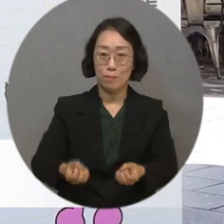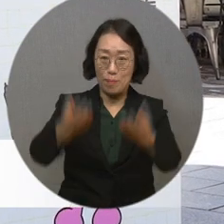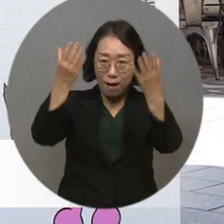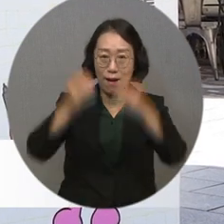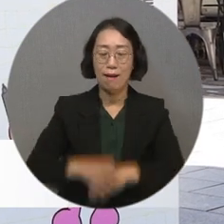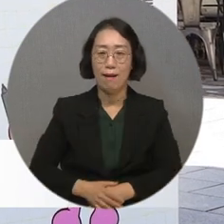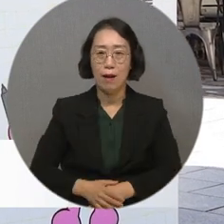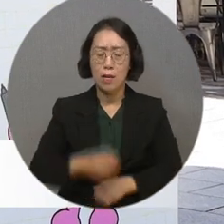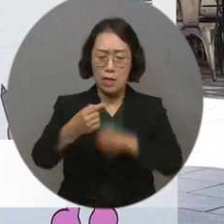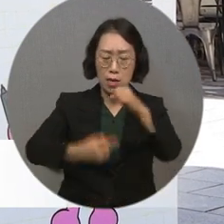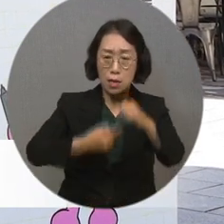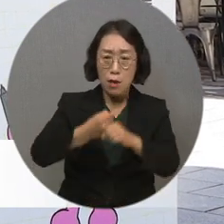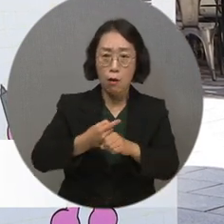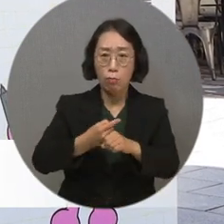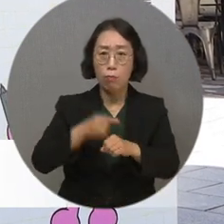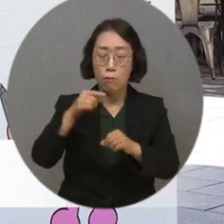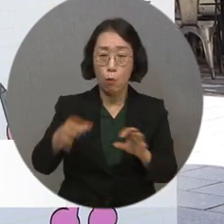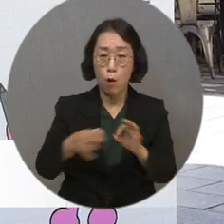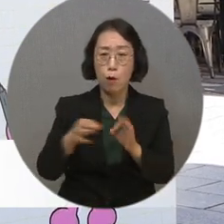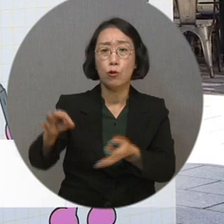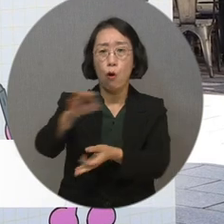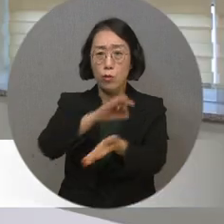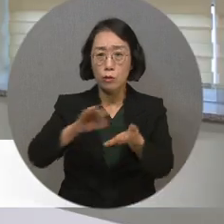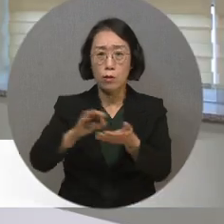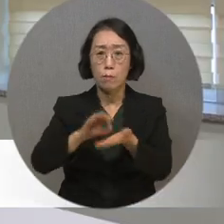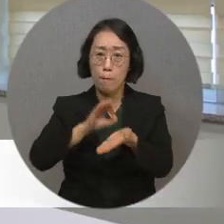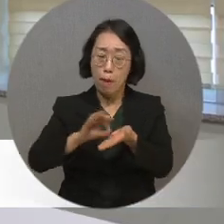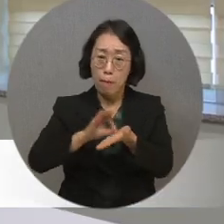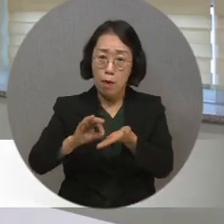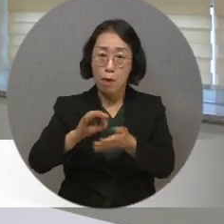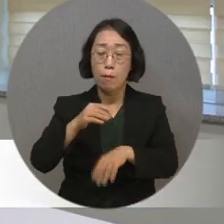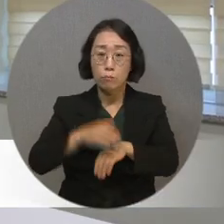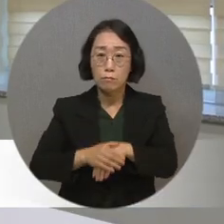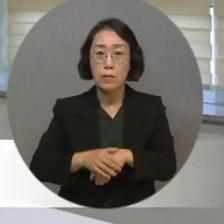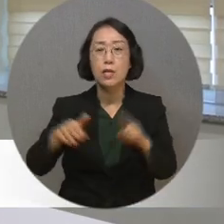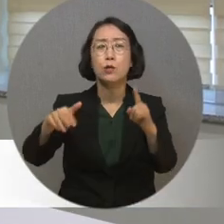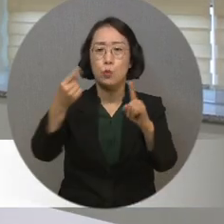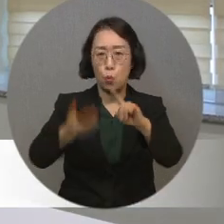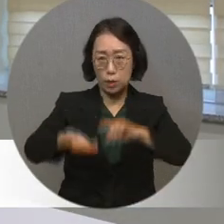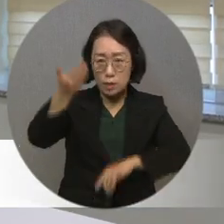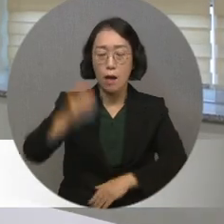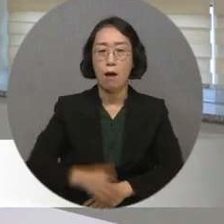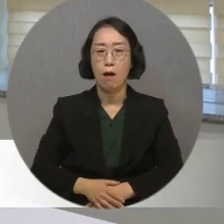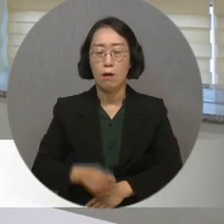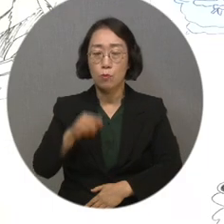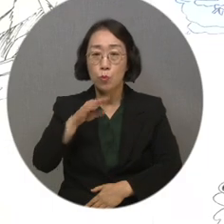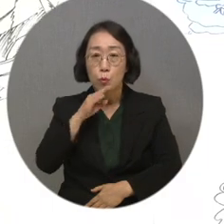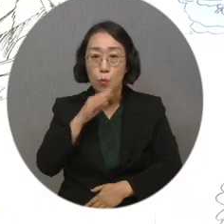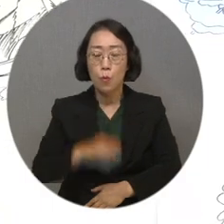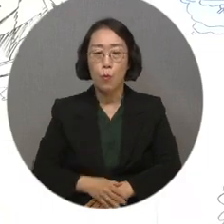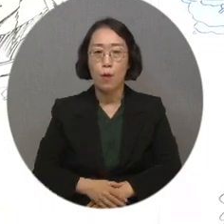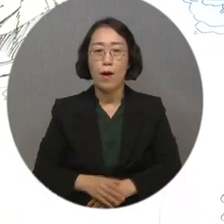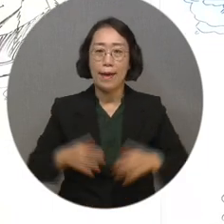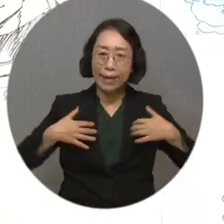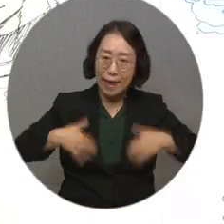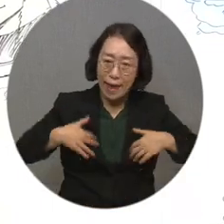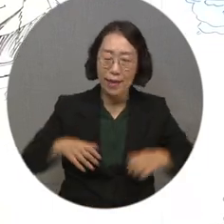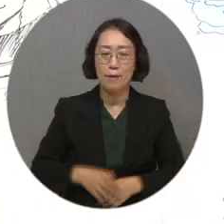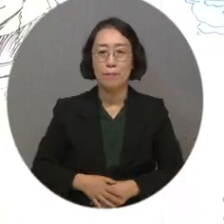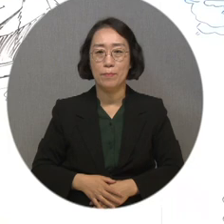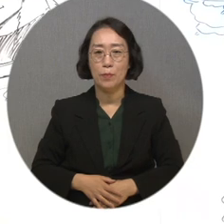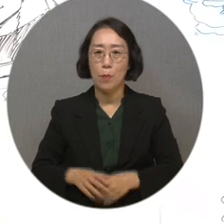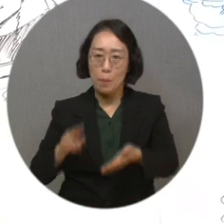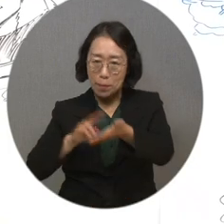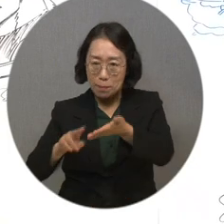웹툰은 연매출 1조 원이 넘는 시장 규모와 게임, 애니메이션, 드라마 등 2차 콘텐츠로의